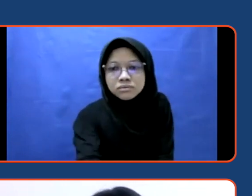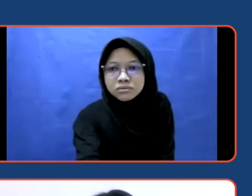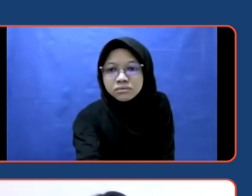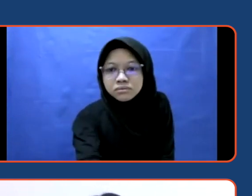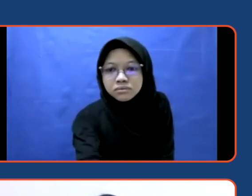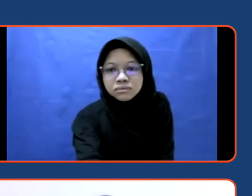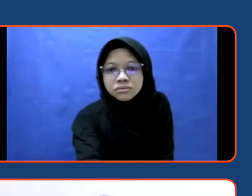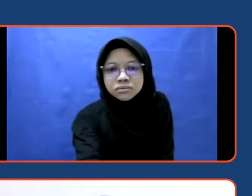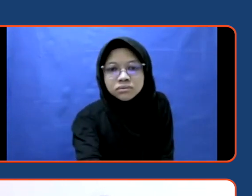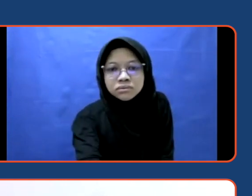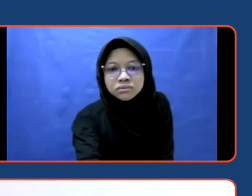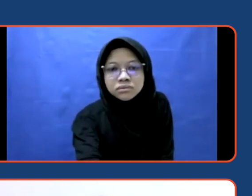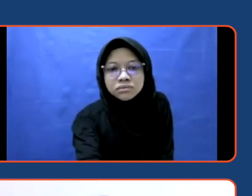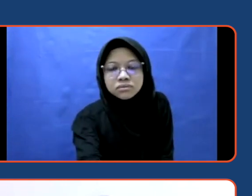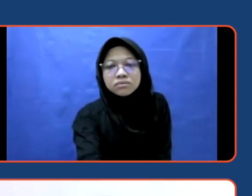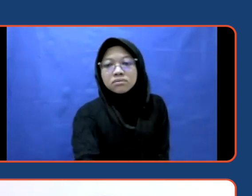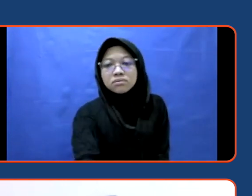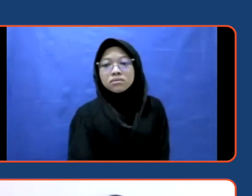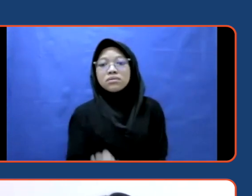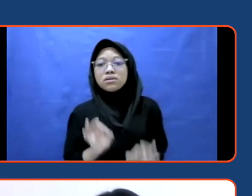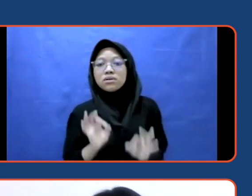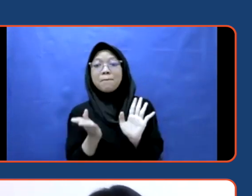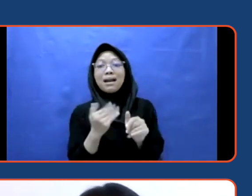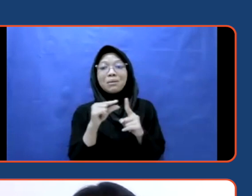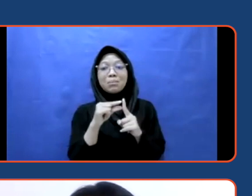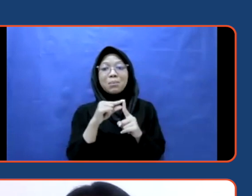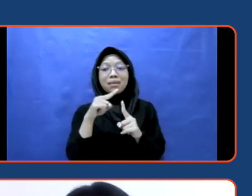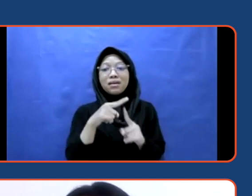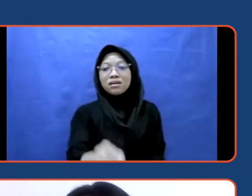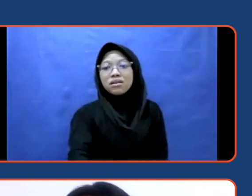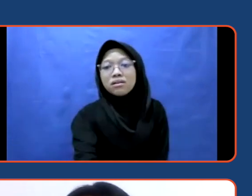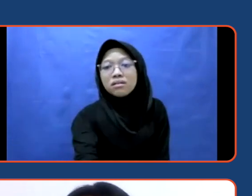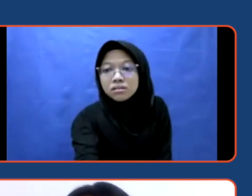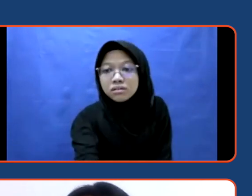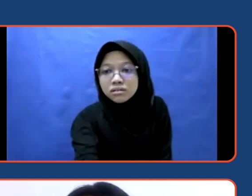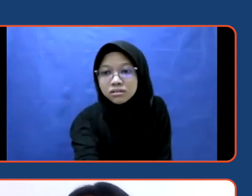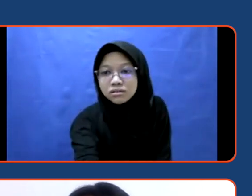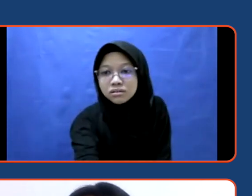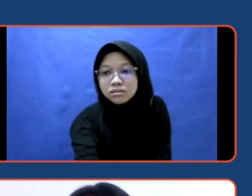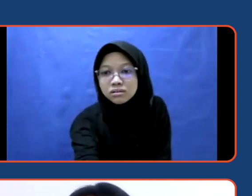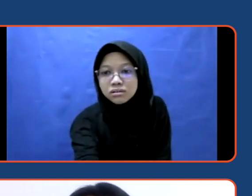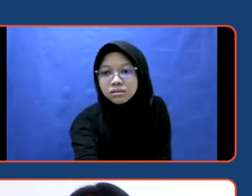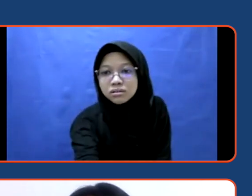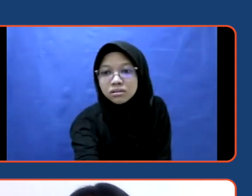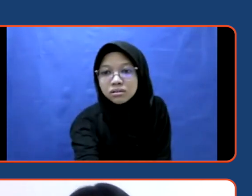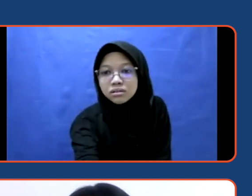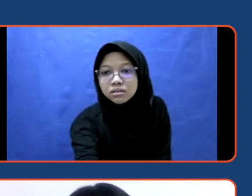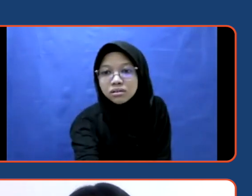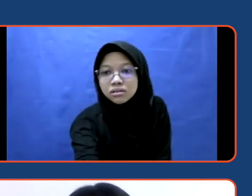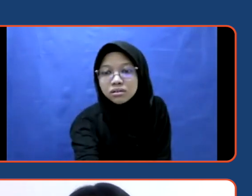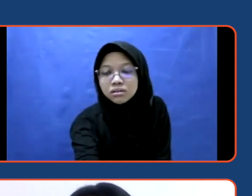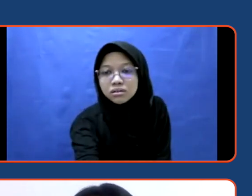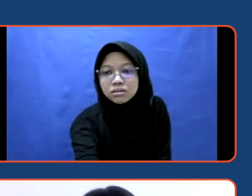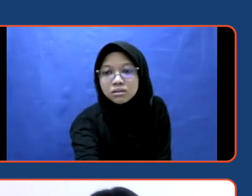Om pengembangan buku kami kemarin ini selain naudio dan video ya